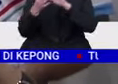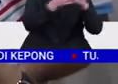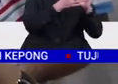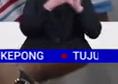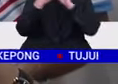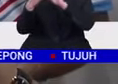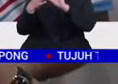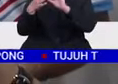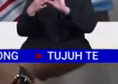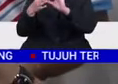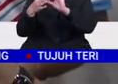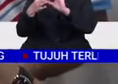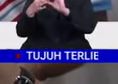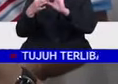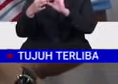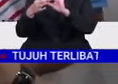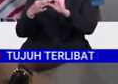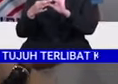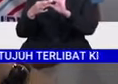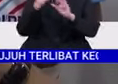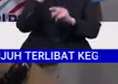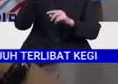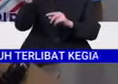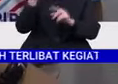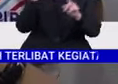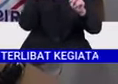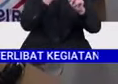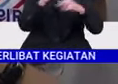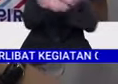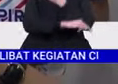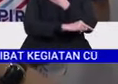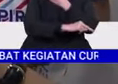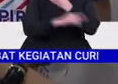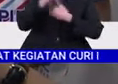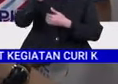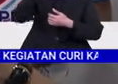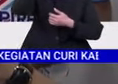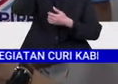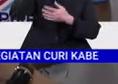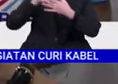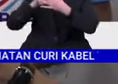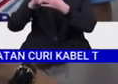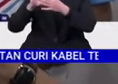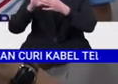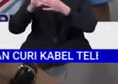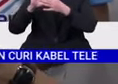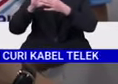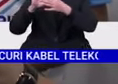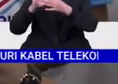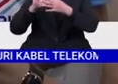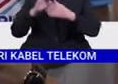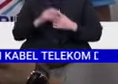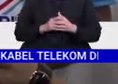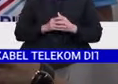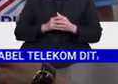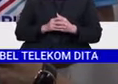bukan dari stacked daripada emisi Negeri daripada Perez dan juga gede kepada